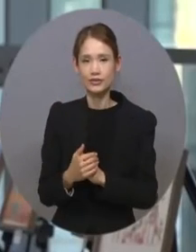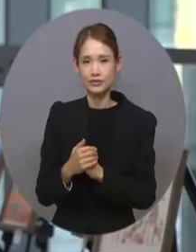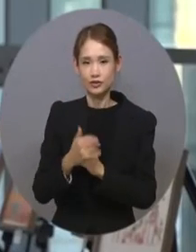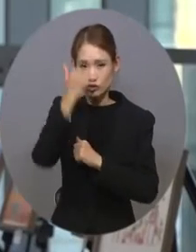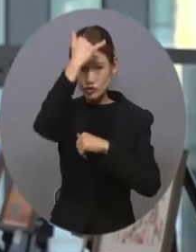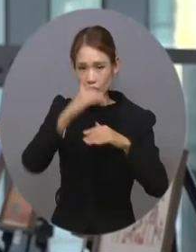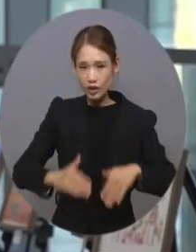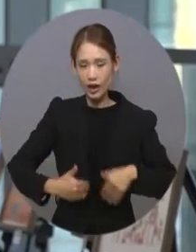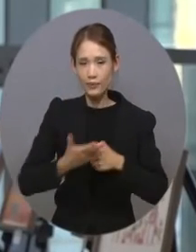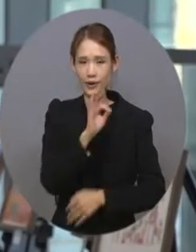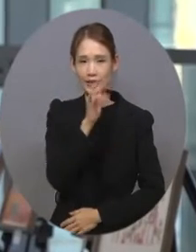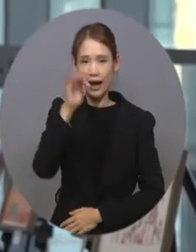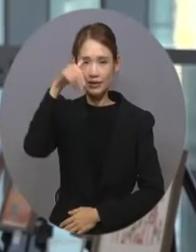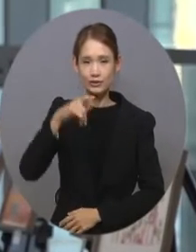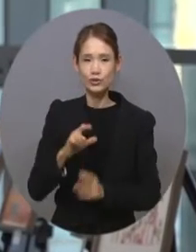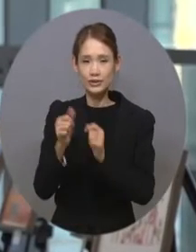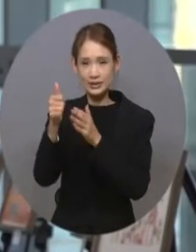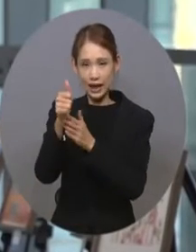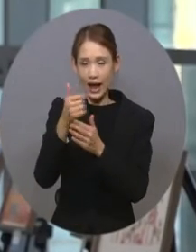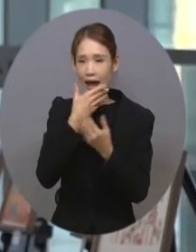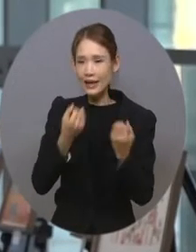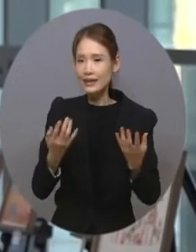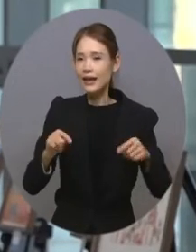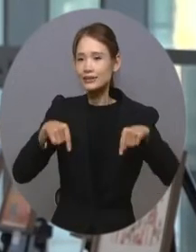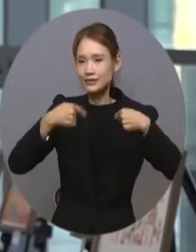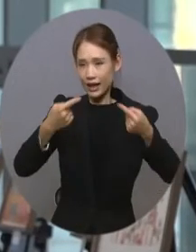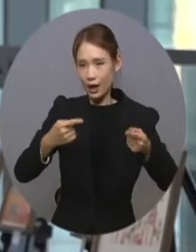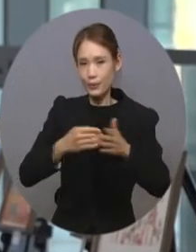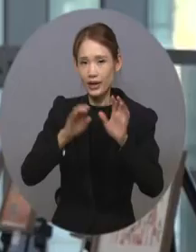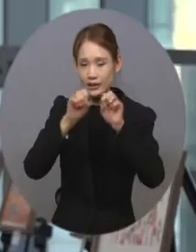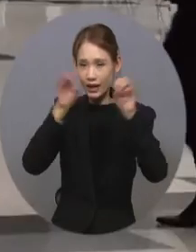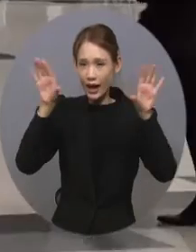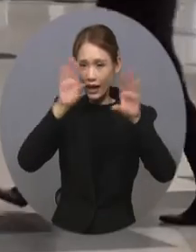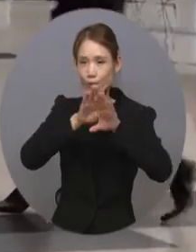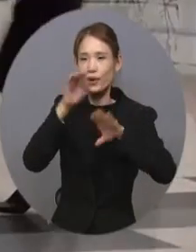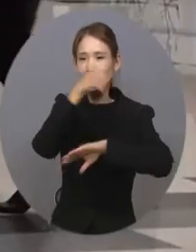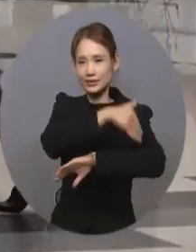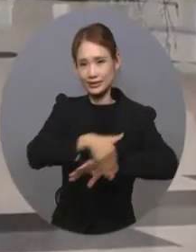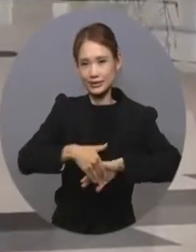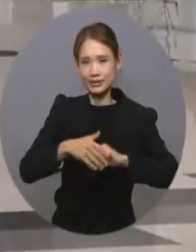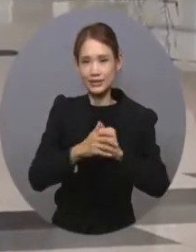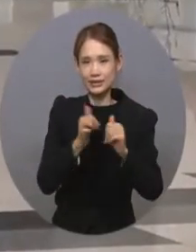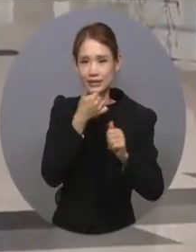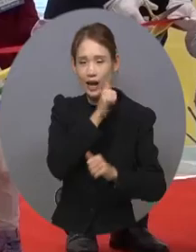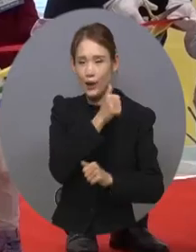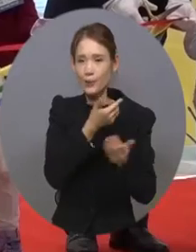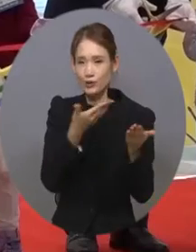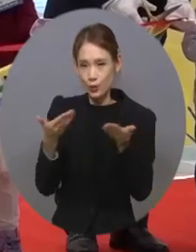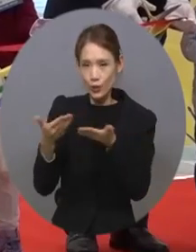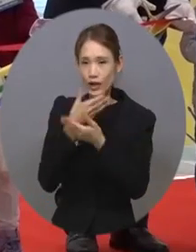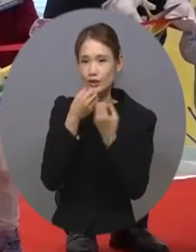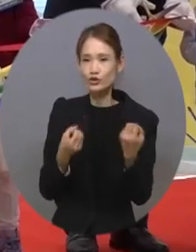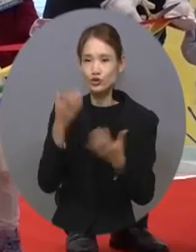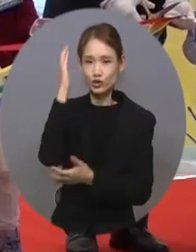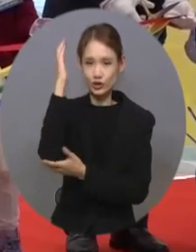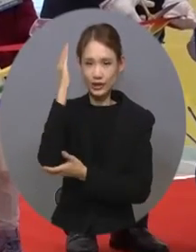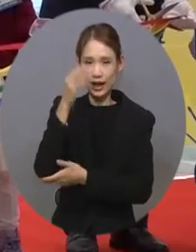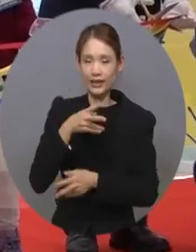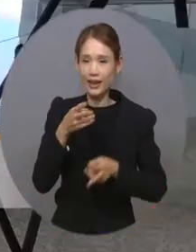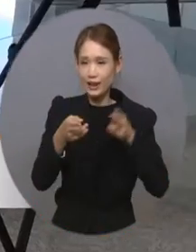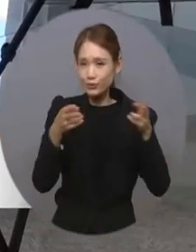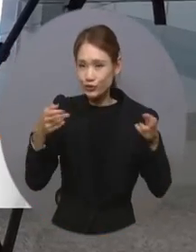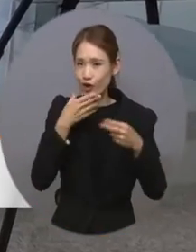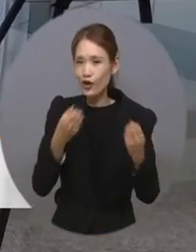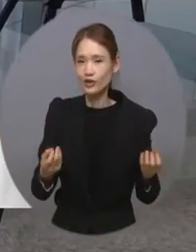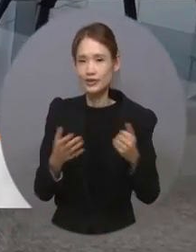충청남도 양승조 지사 다 행사에 참여한 가운데 개회식을 시작으로 내빈 소개와 시상식 축사 테이프 커팅식